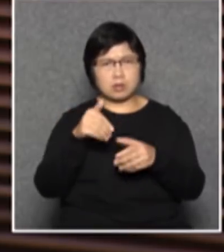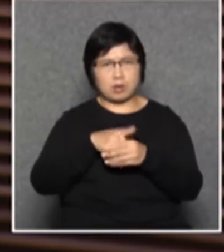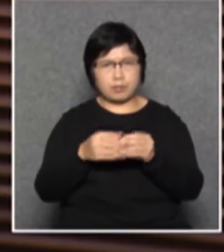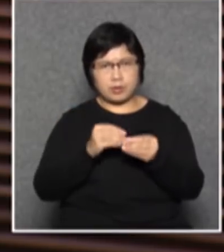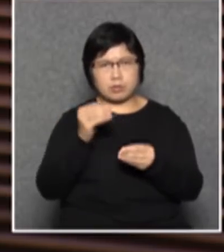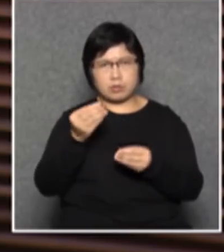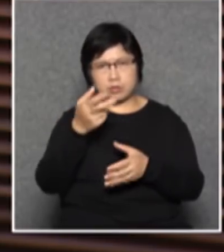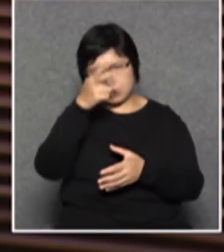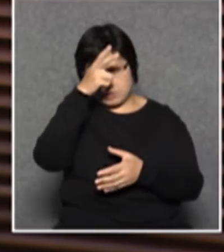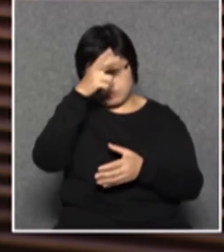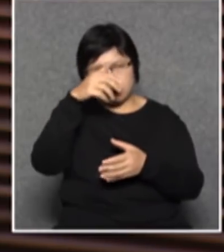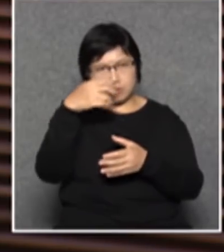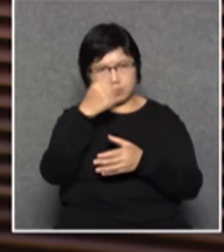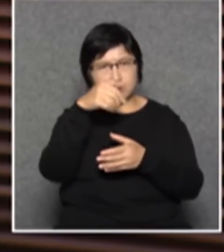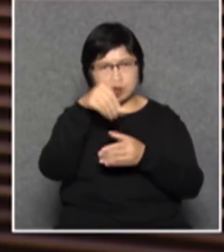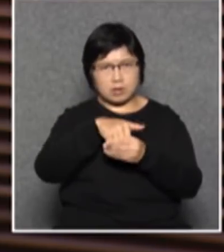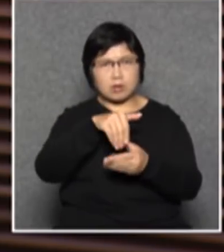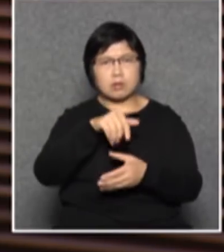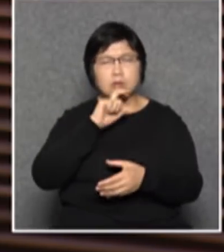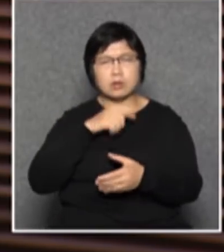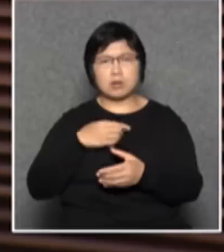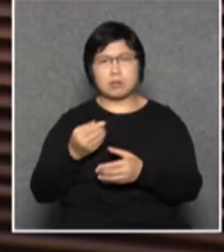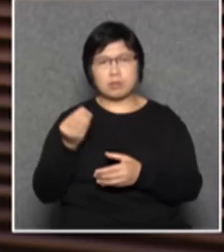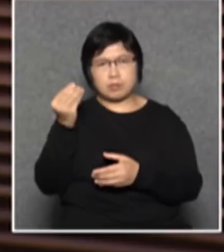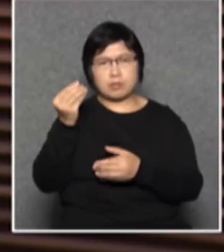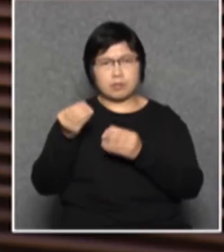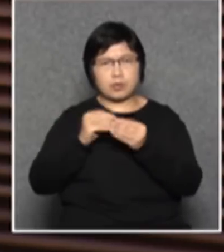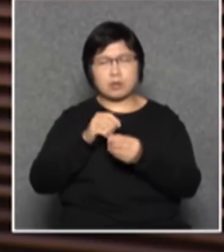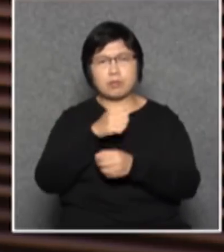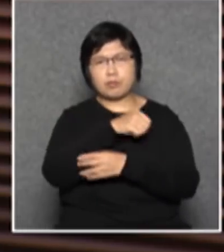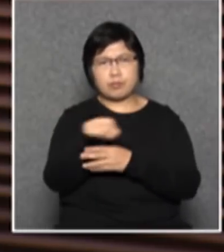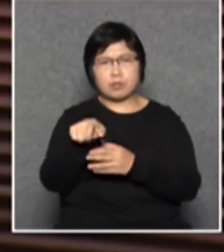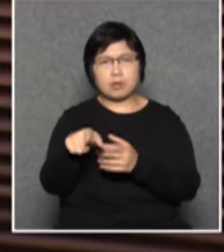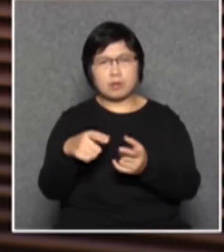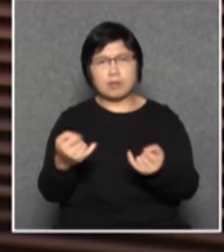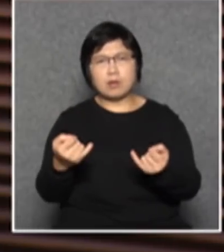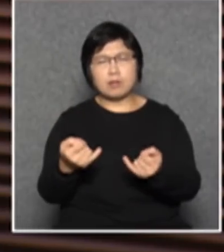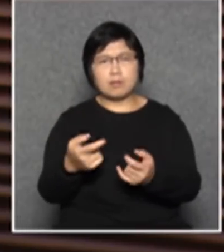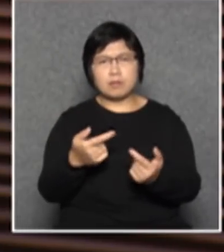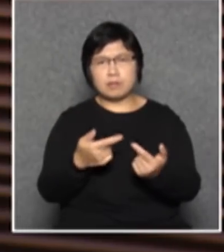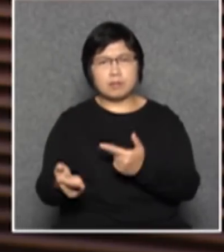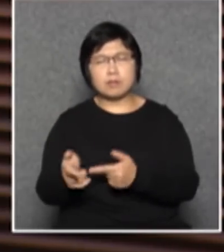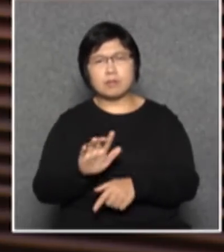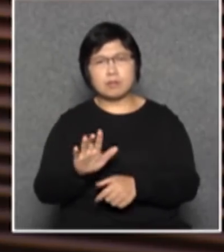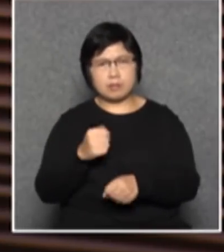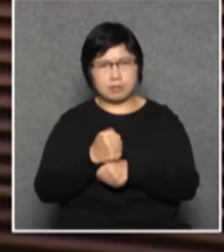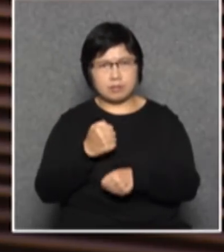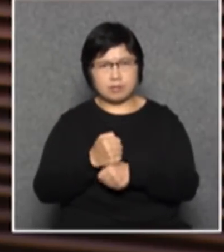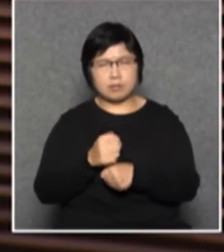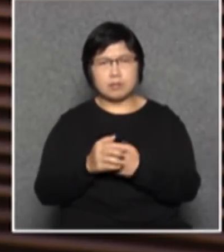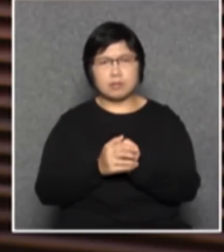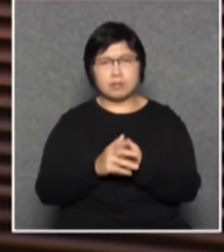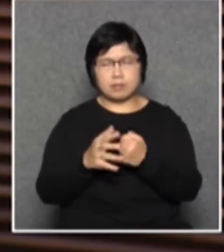政長官，亦可以用他手上的一票去否決不稱職的連任者。第